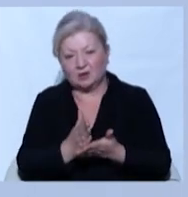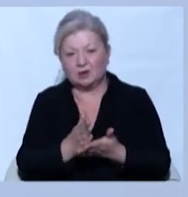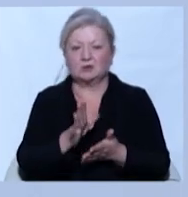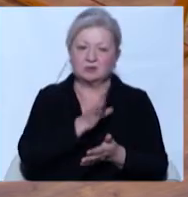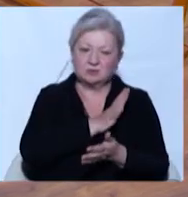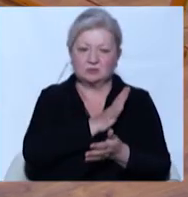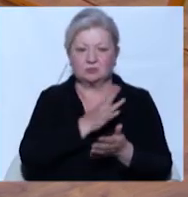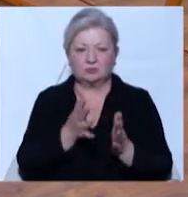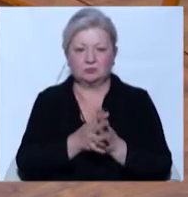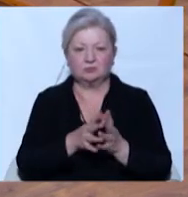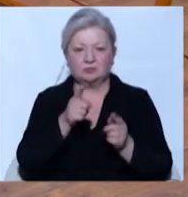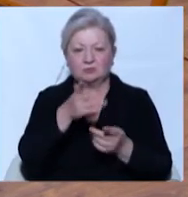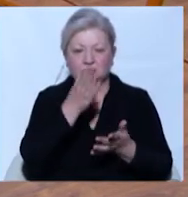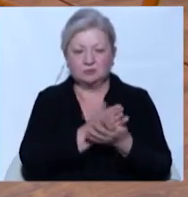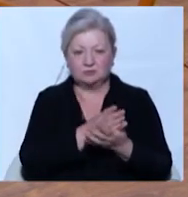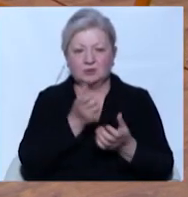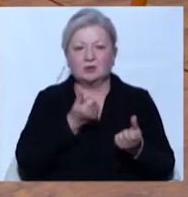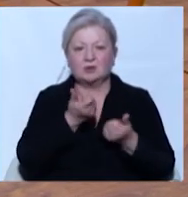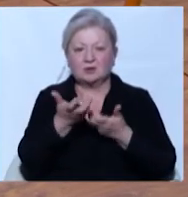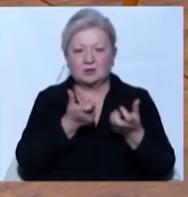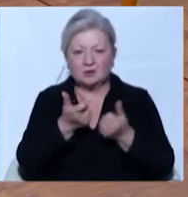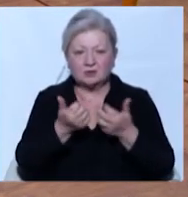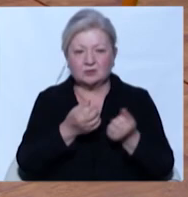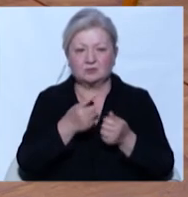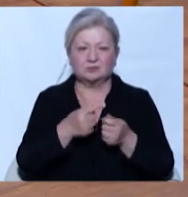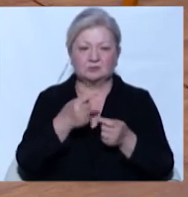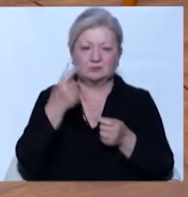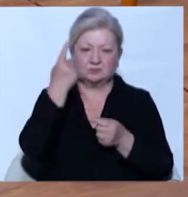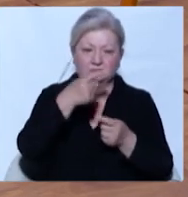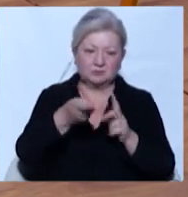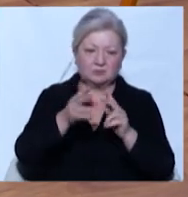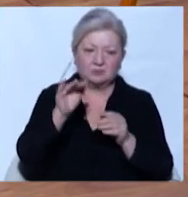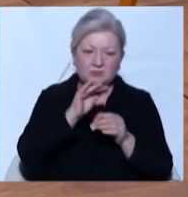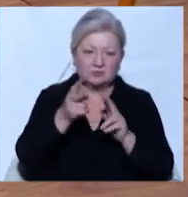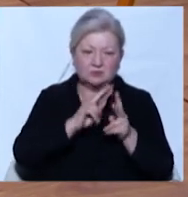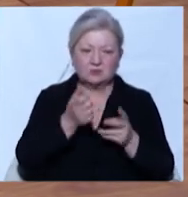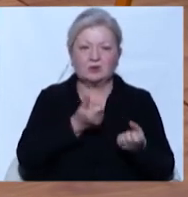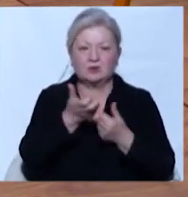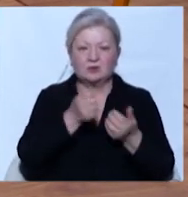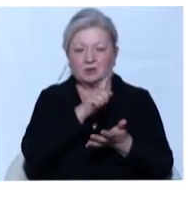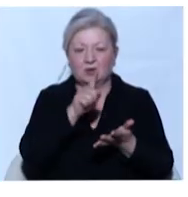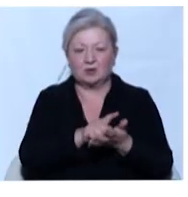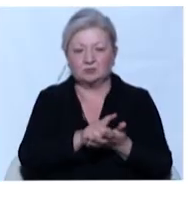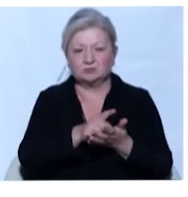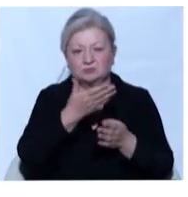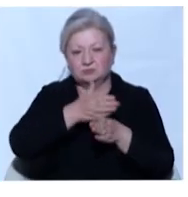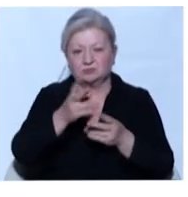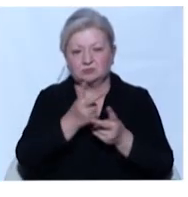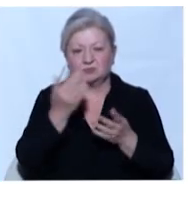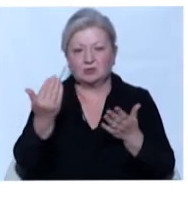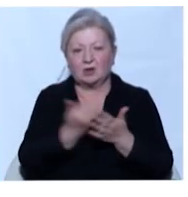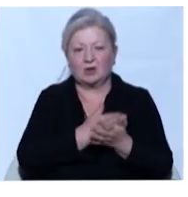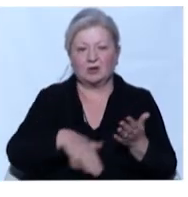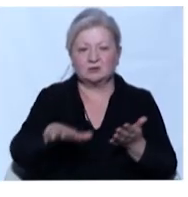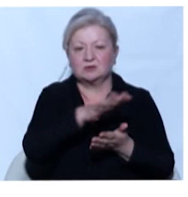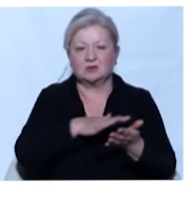იყო. ეს გახლავთ რაოდენობრივი და თვისებრივი ცვლილებები. რაოდენობრივ ცვლილებებში აუცილებლად უნდა გამოვყოთ ახალი